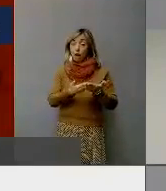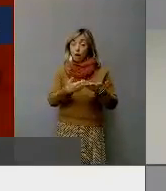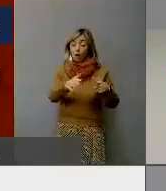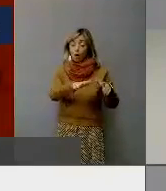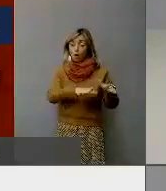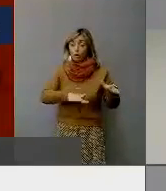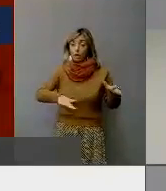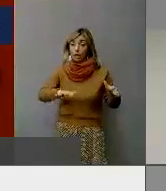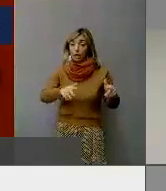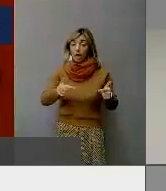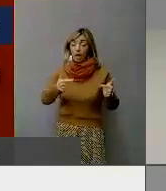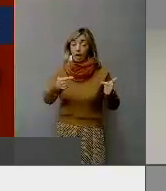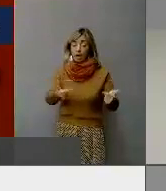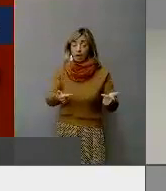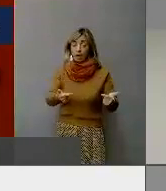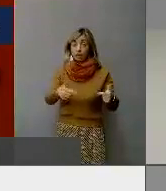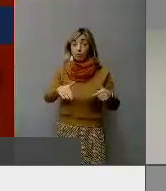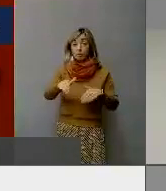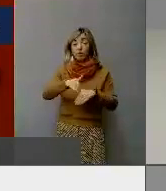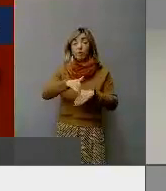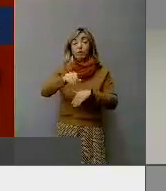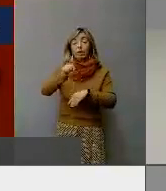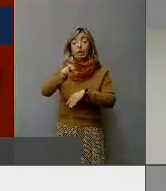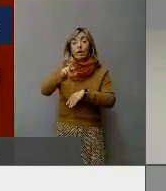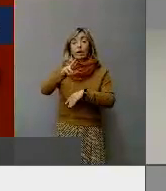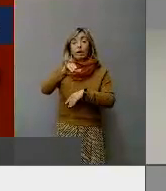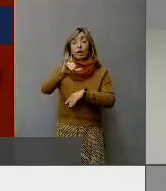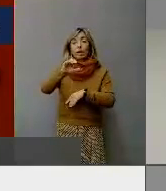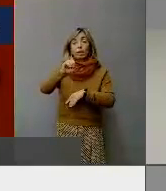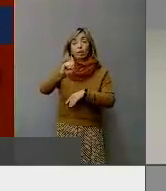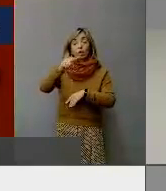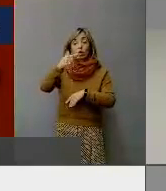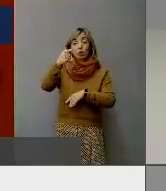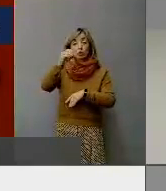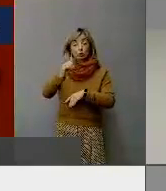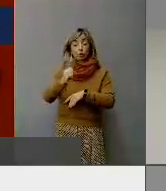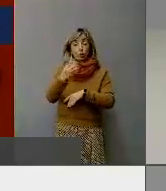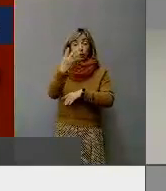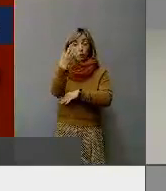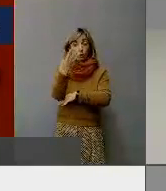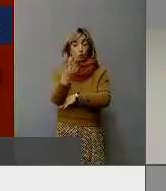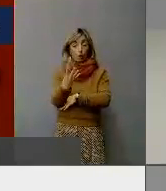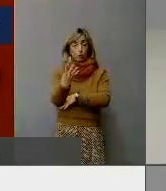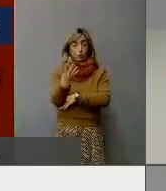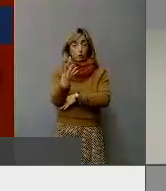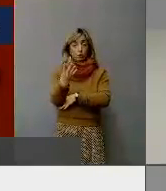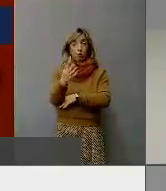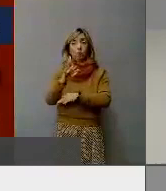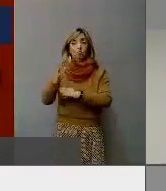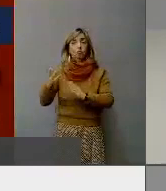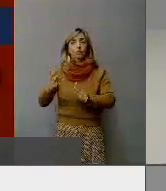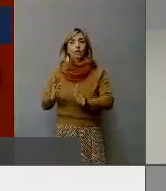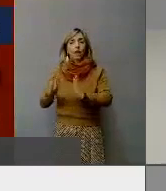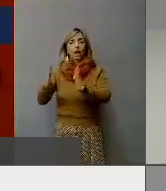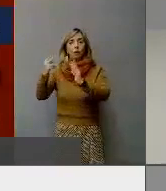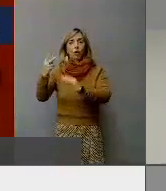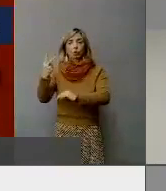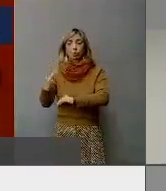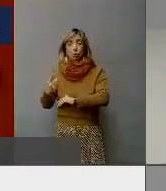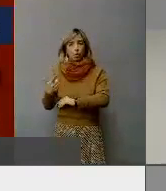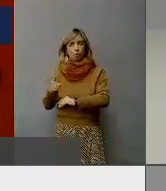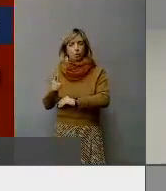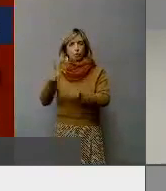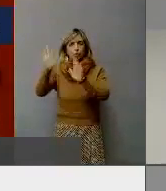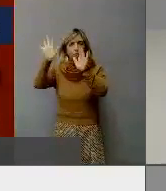dal sedime di via ariosto 4 viene questo due non c'è più quella parte è stata demolita è stata demolita devo dire anche dell'impresa